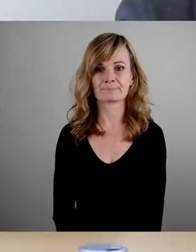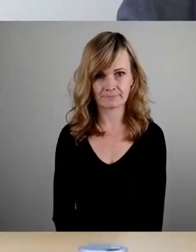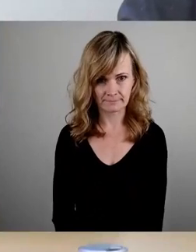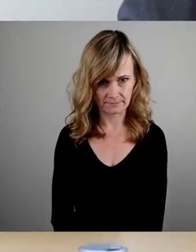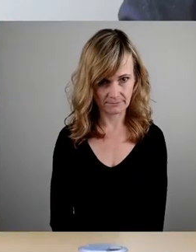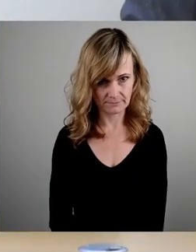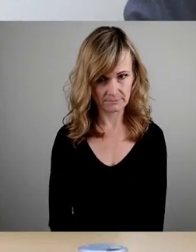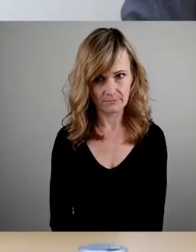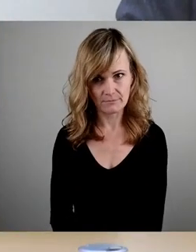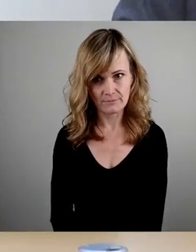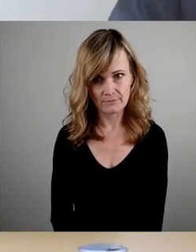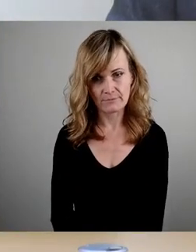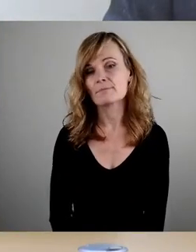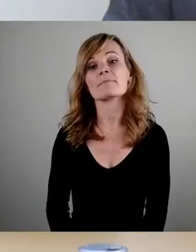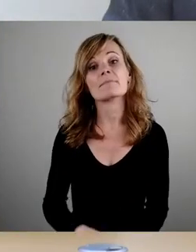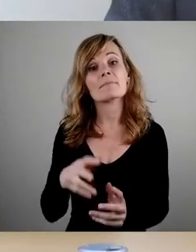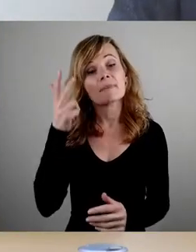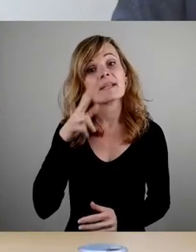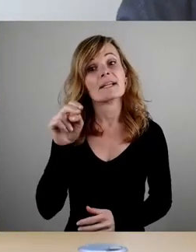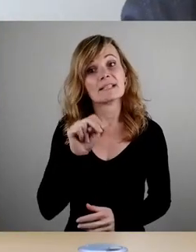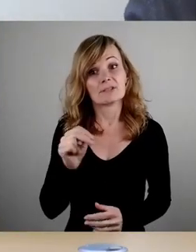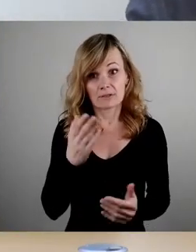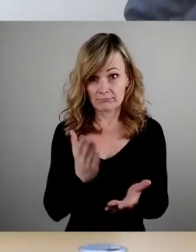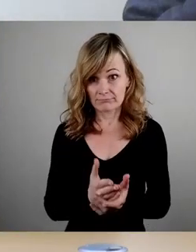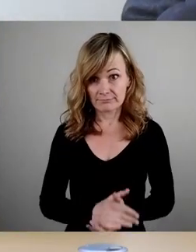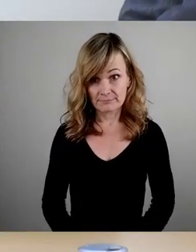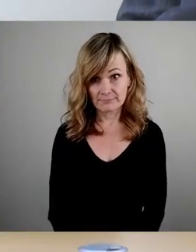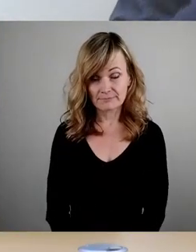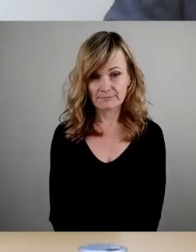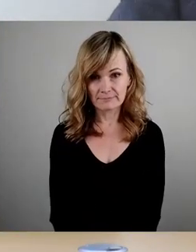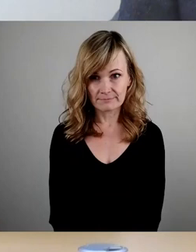Herr Nitsche, sind wir soweit? Ja.